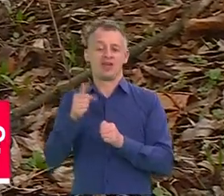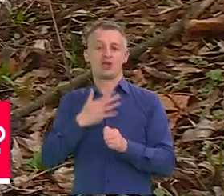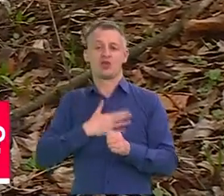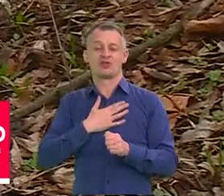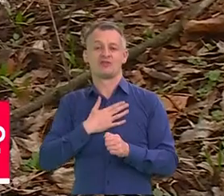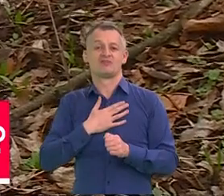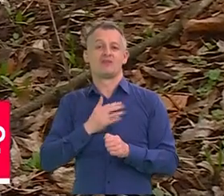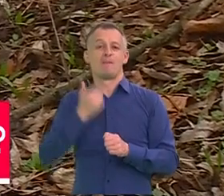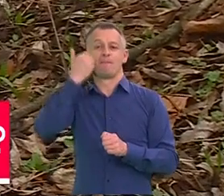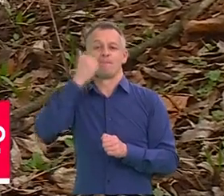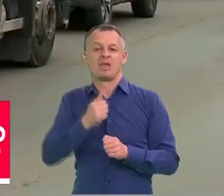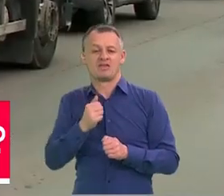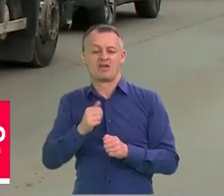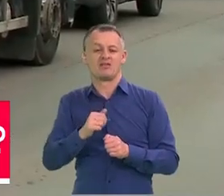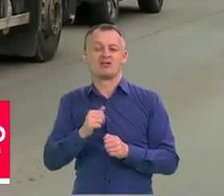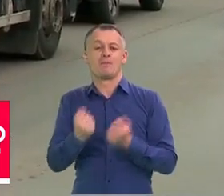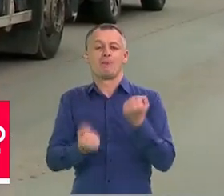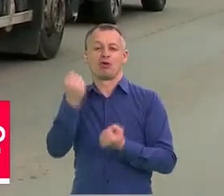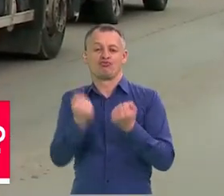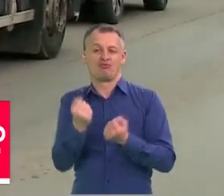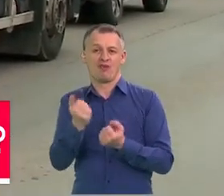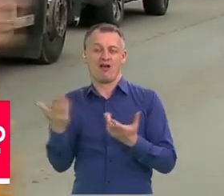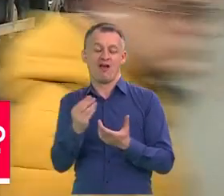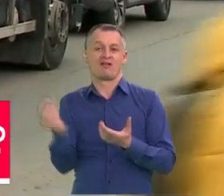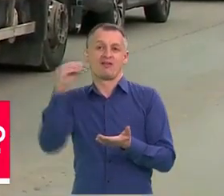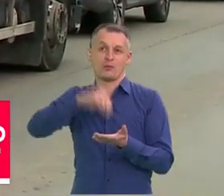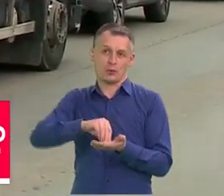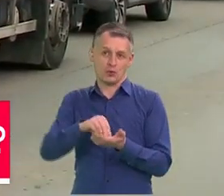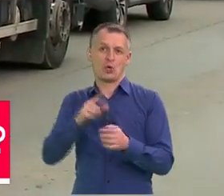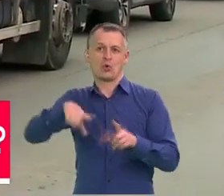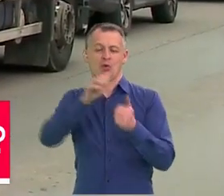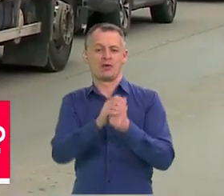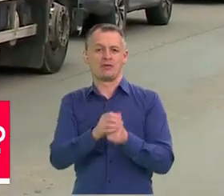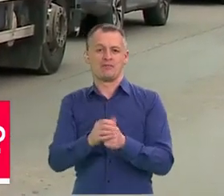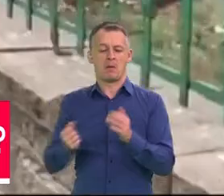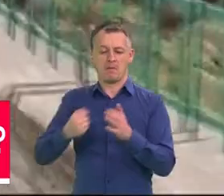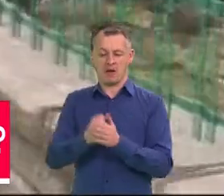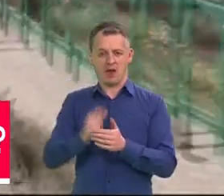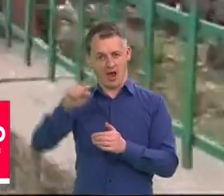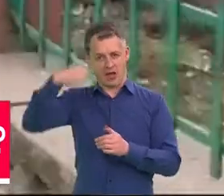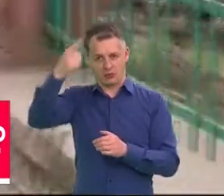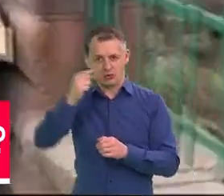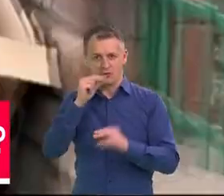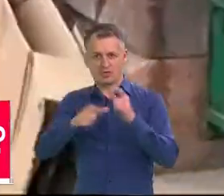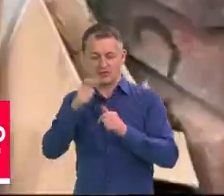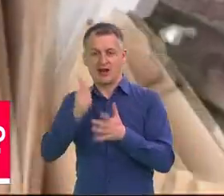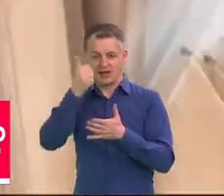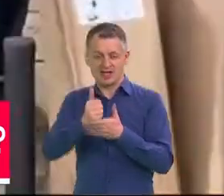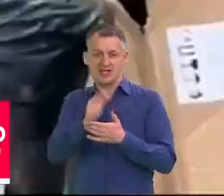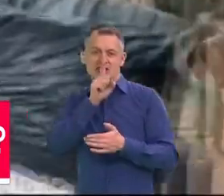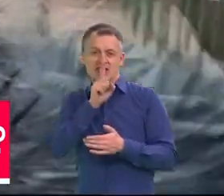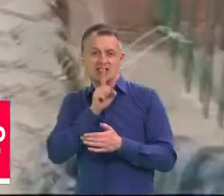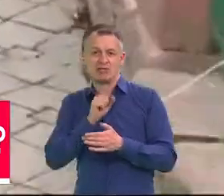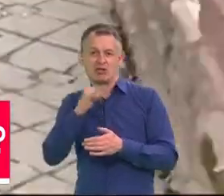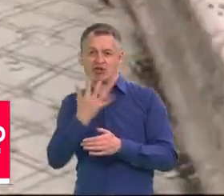în tomberonul de la bloc și mașina care colectează. Până atunci să vorbim despre realitatea simplă și tristă pe care ați întâlnit-o și astăzi în